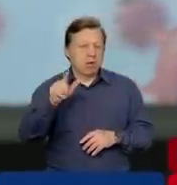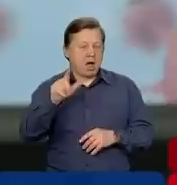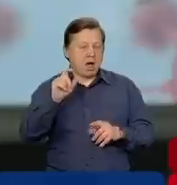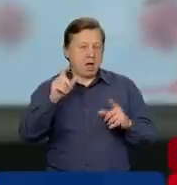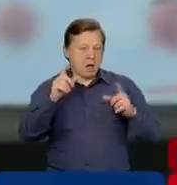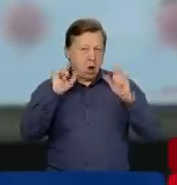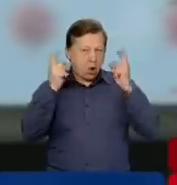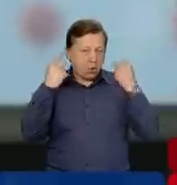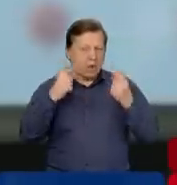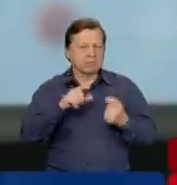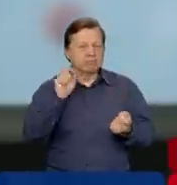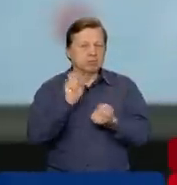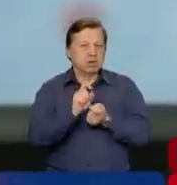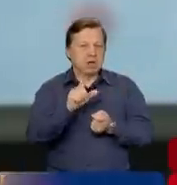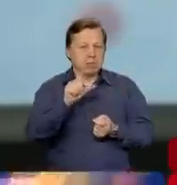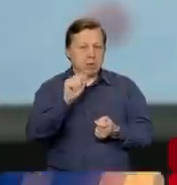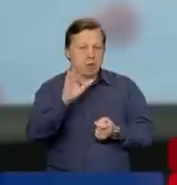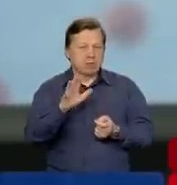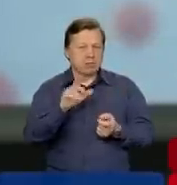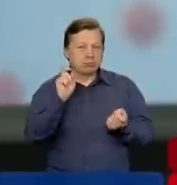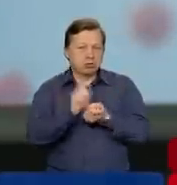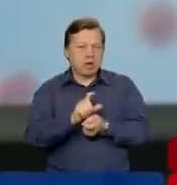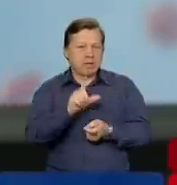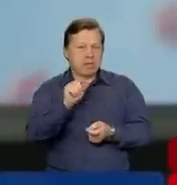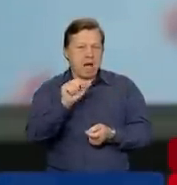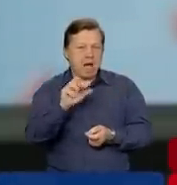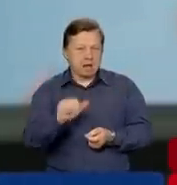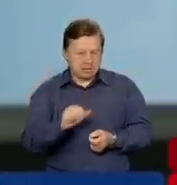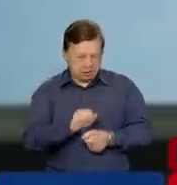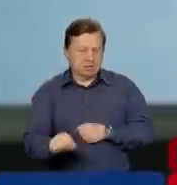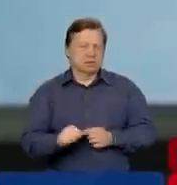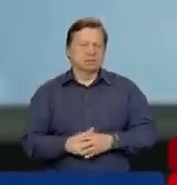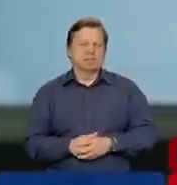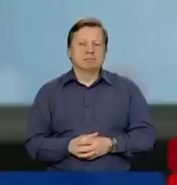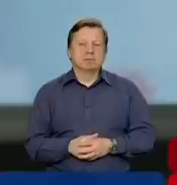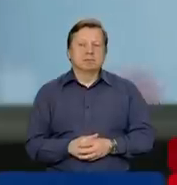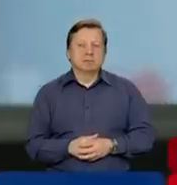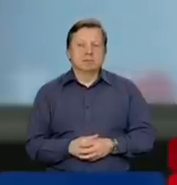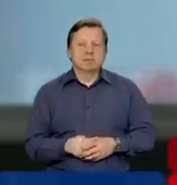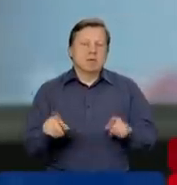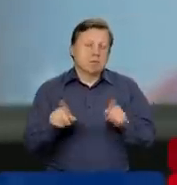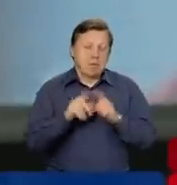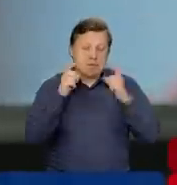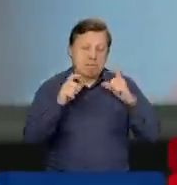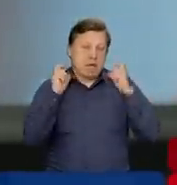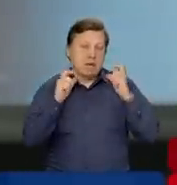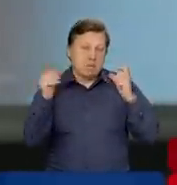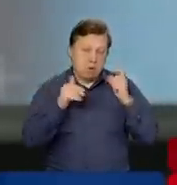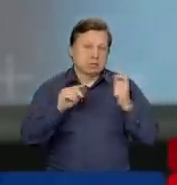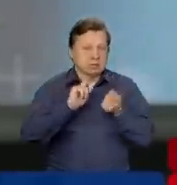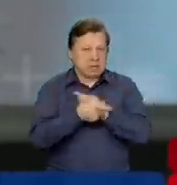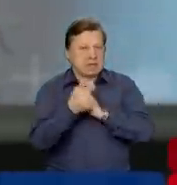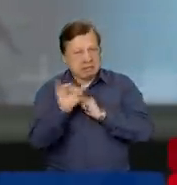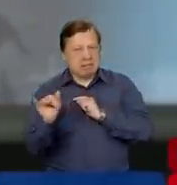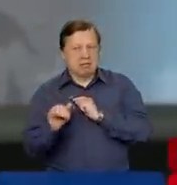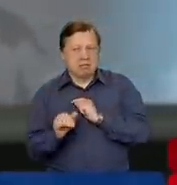takie przeciw zaparowaniu okularów. Możemy też zmienić rodzaj maseczki. Czasami jest tak, że no